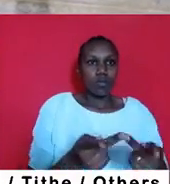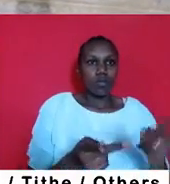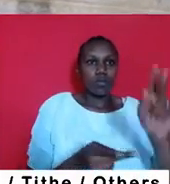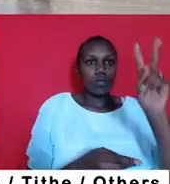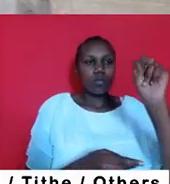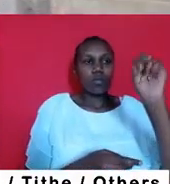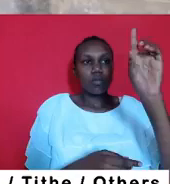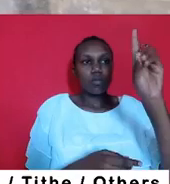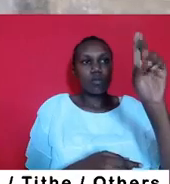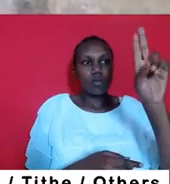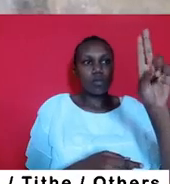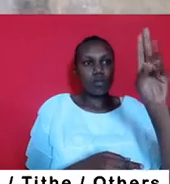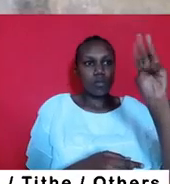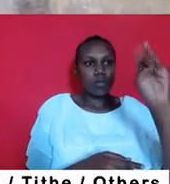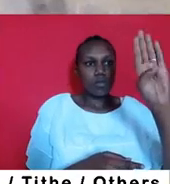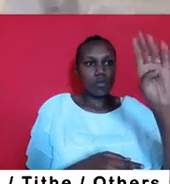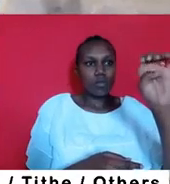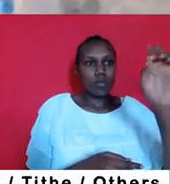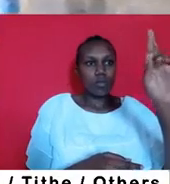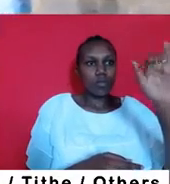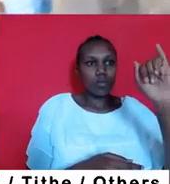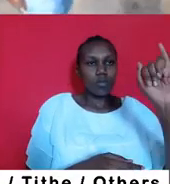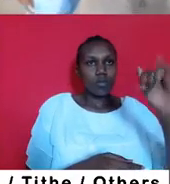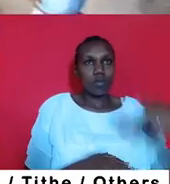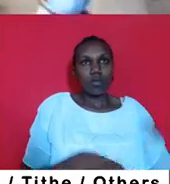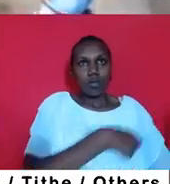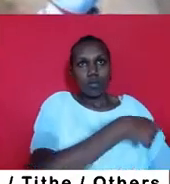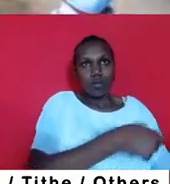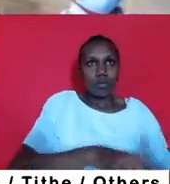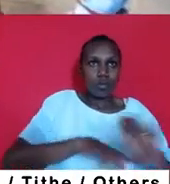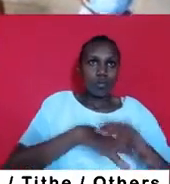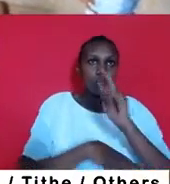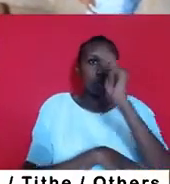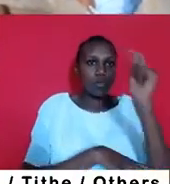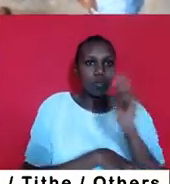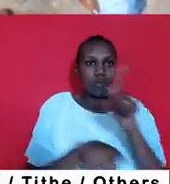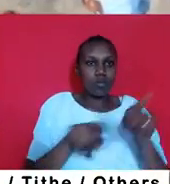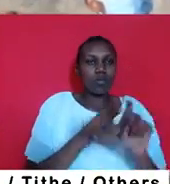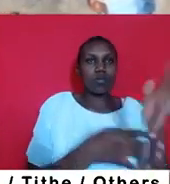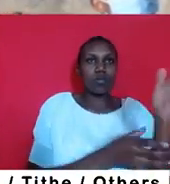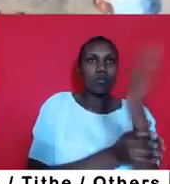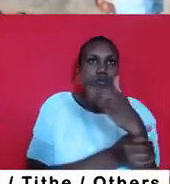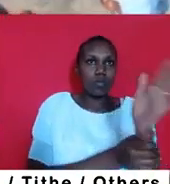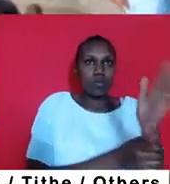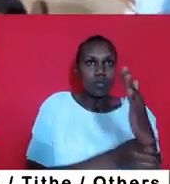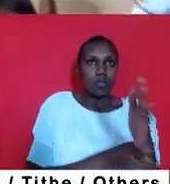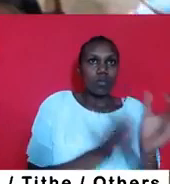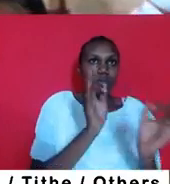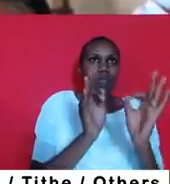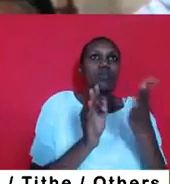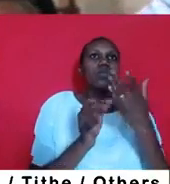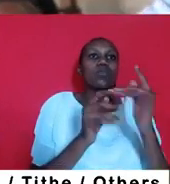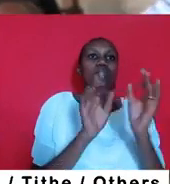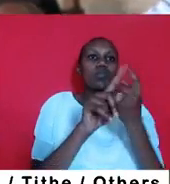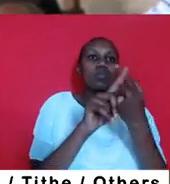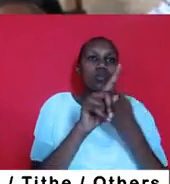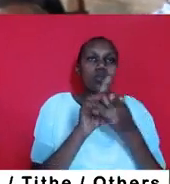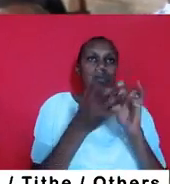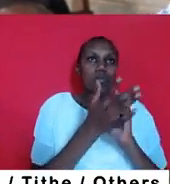ijayo siku ya Tuesday na Thursday. Wale wametoka katika mtaa